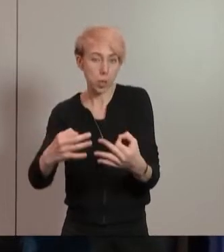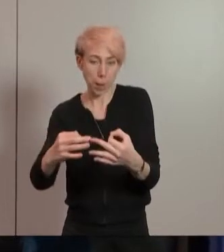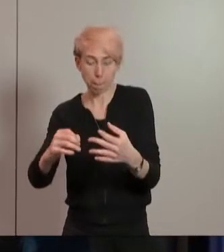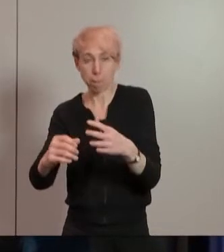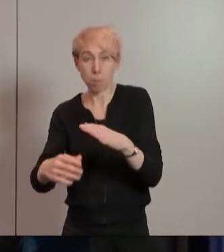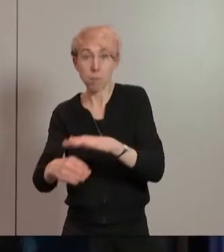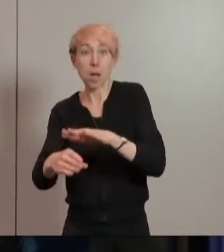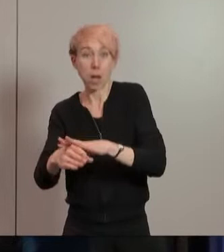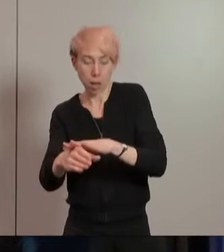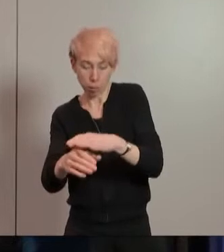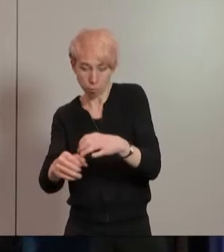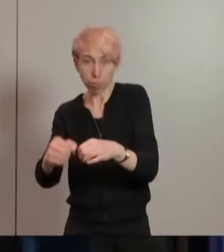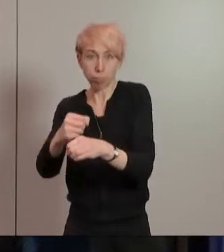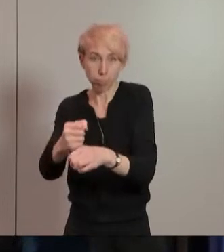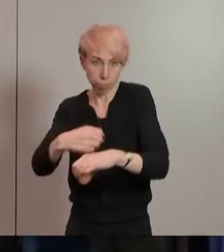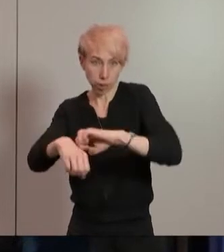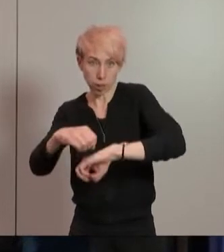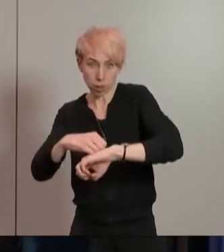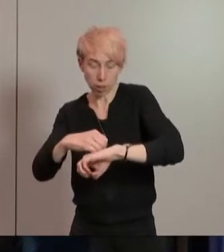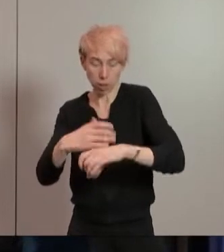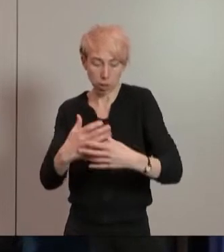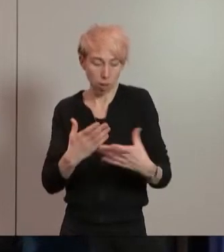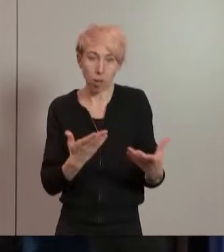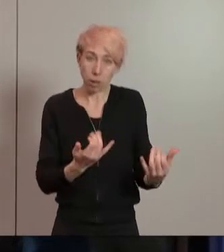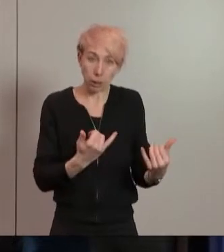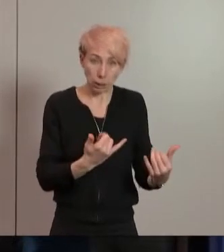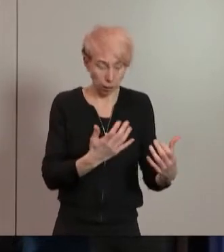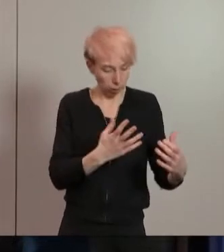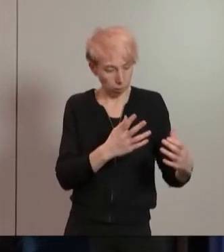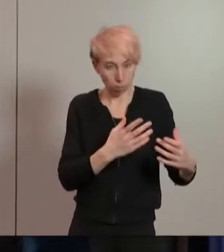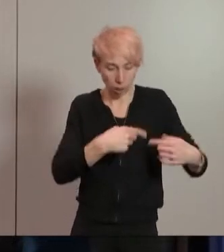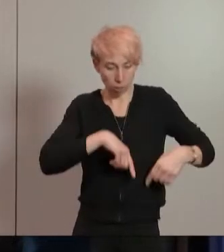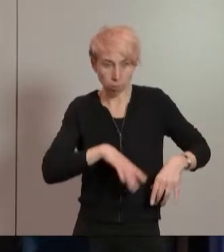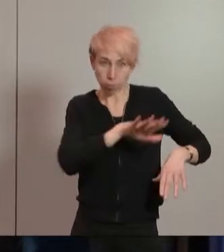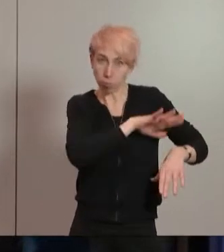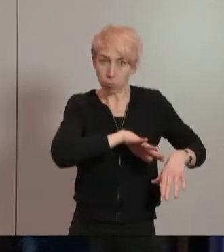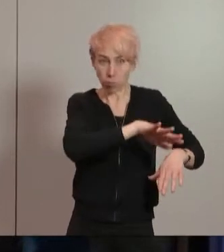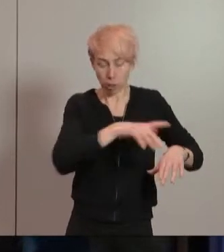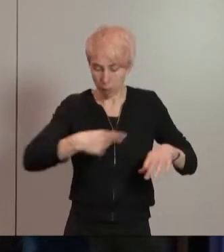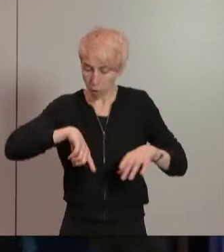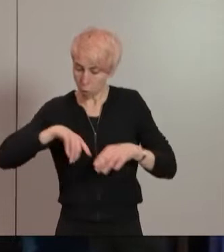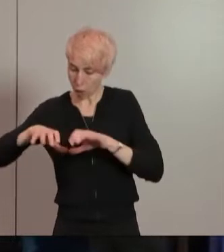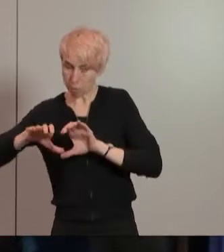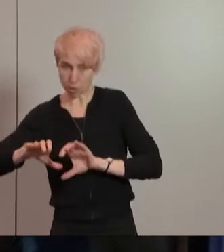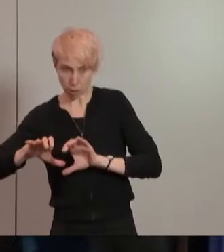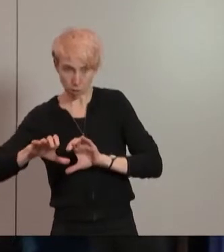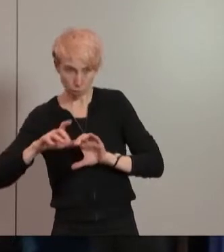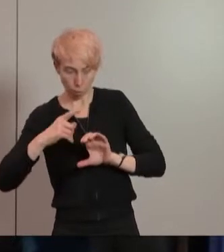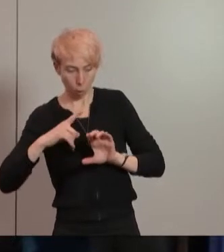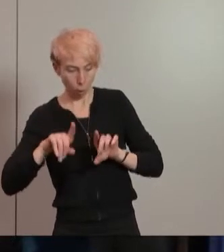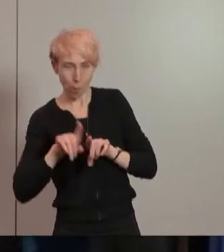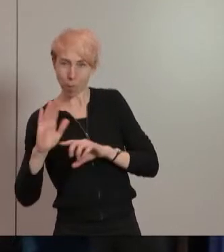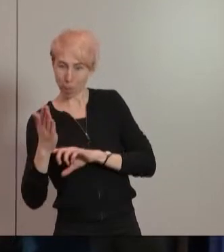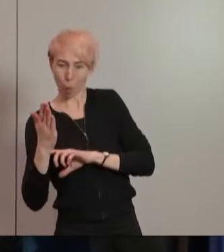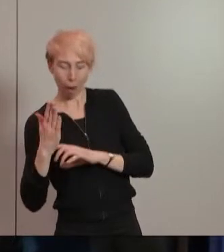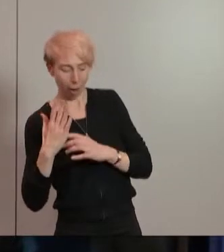sociale et territoriale du pays, dont les collectivités sont aussi le reflet, nous oblige à